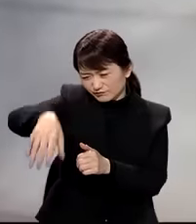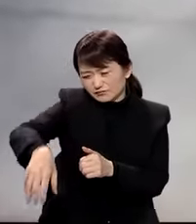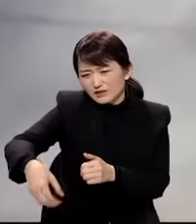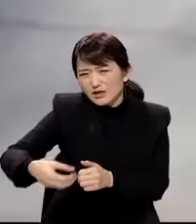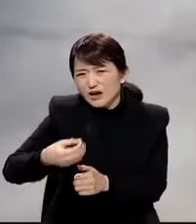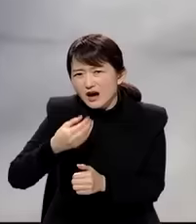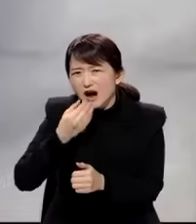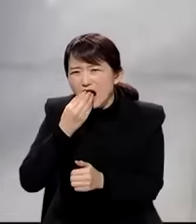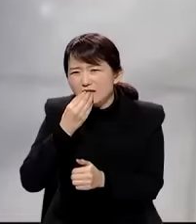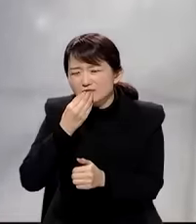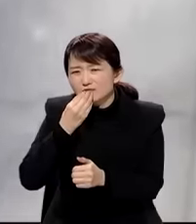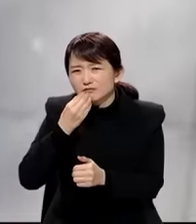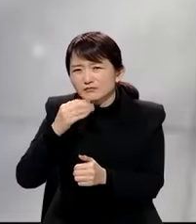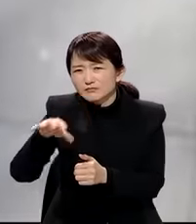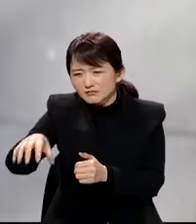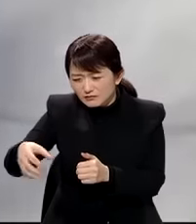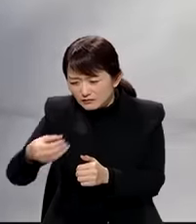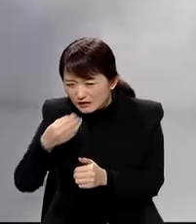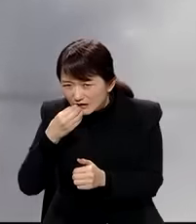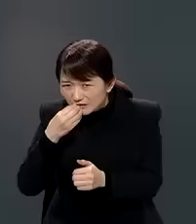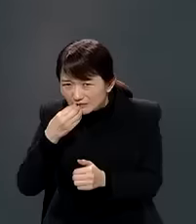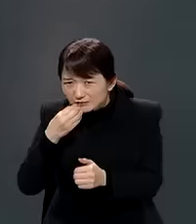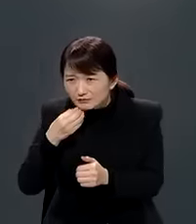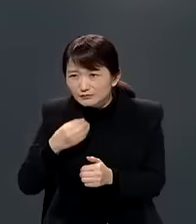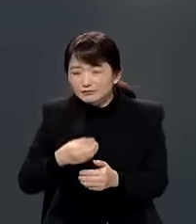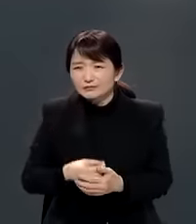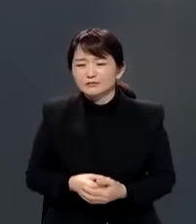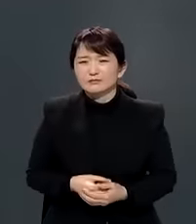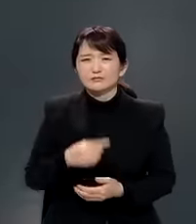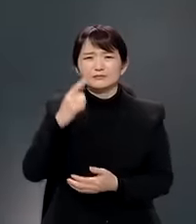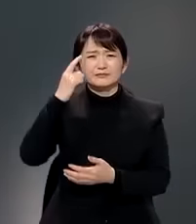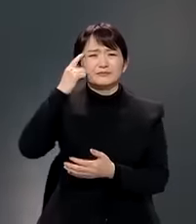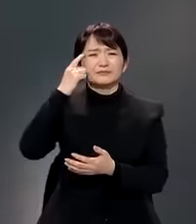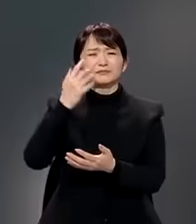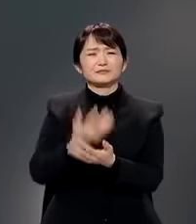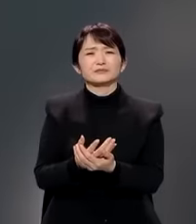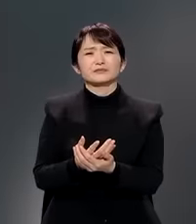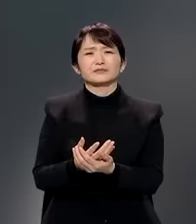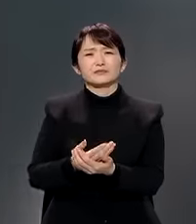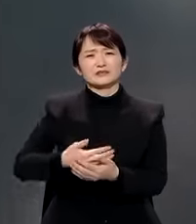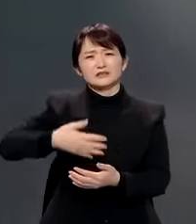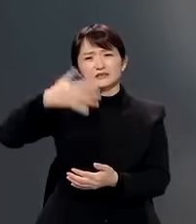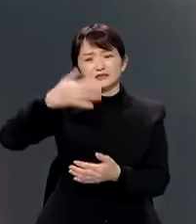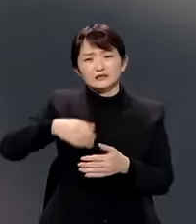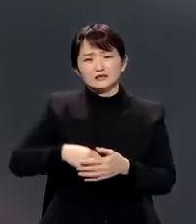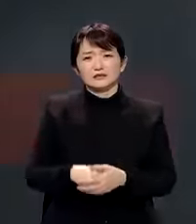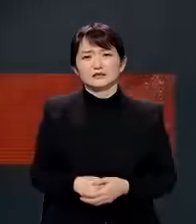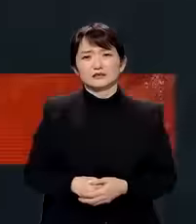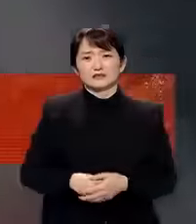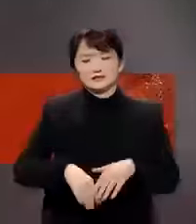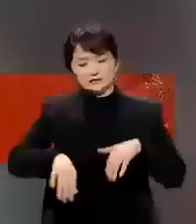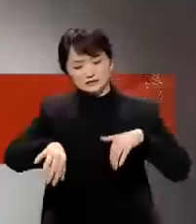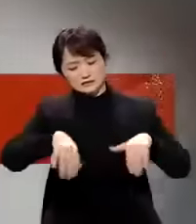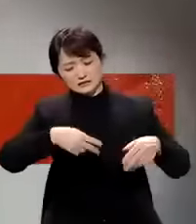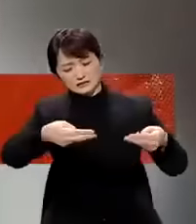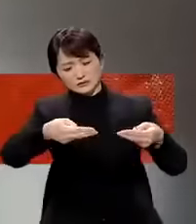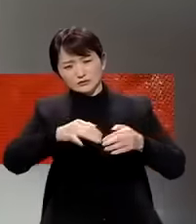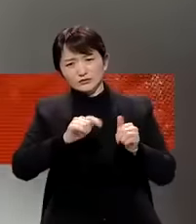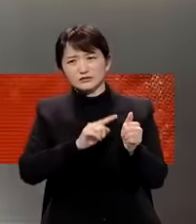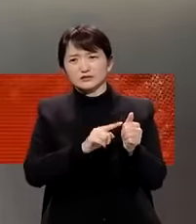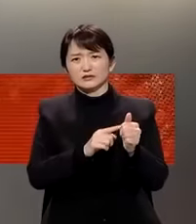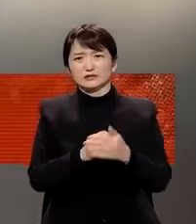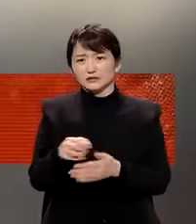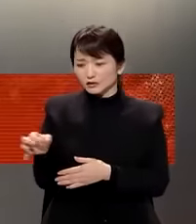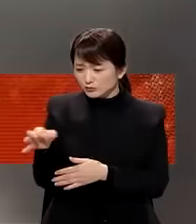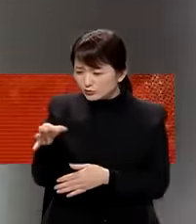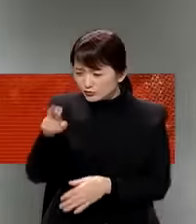이제 예 드시는 거죠 아 이거 좀 충격적인 영상인데 뭐 노숙 같이 보이기도 하고 말이죠 무료 급식